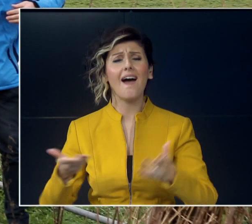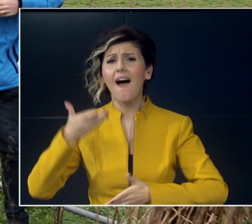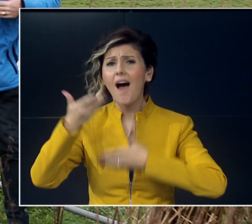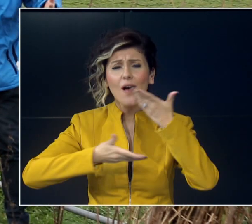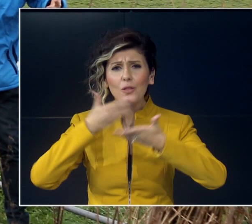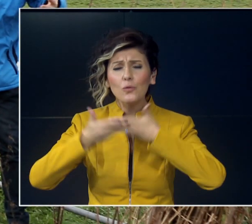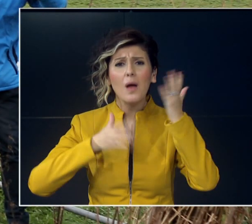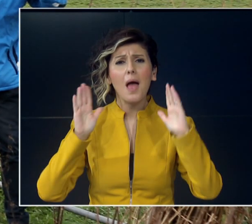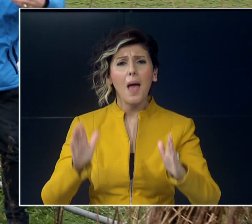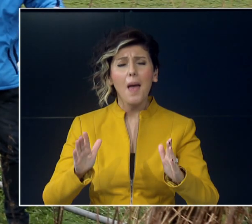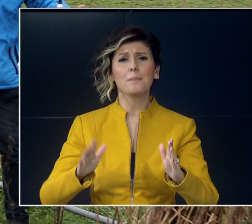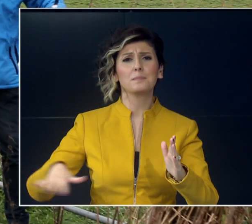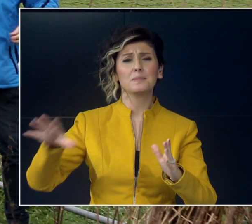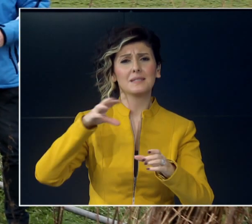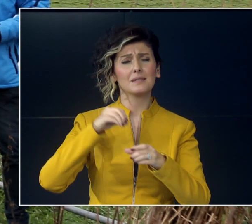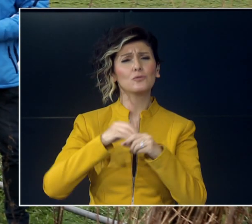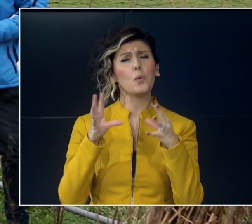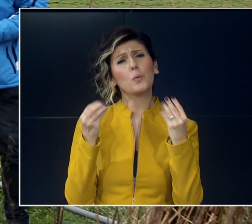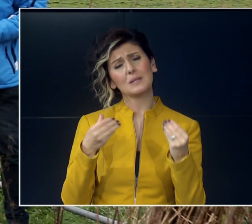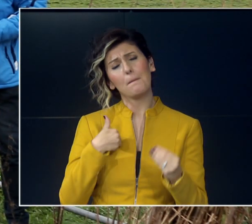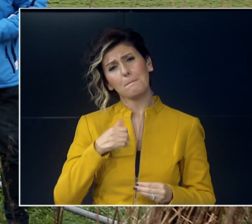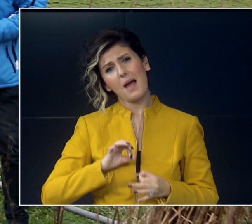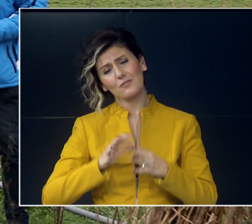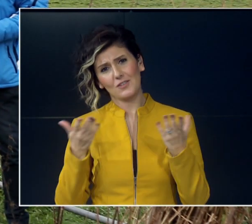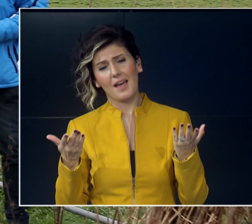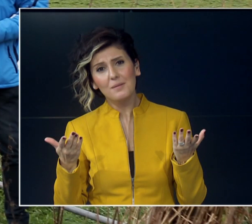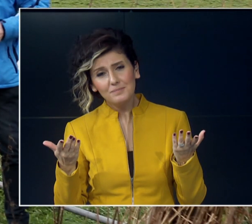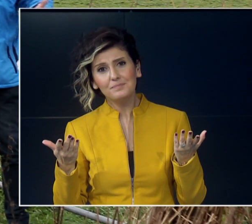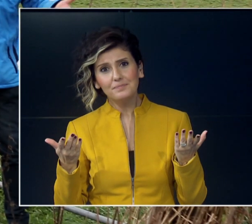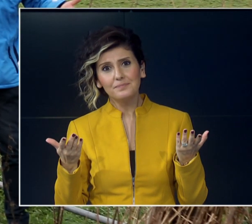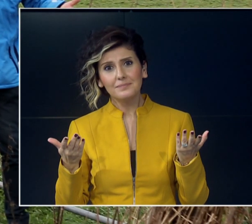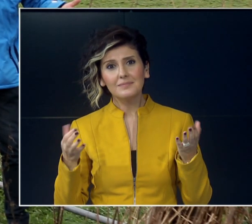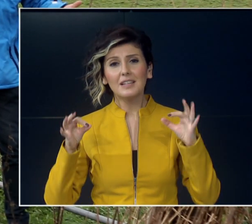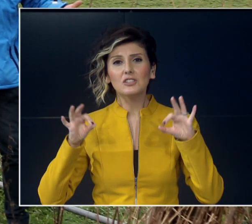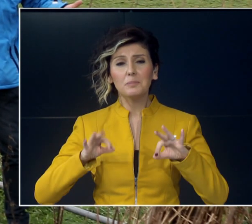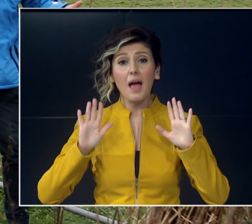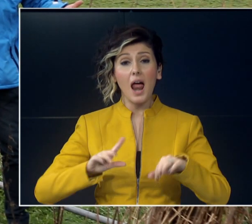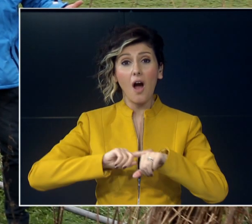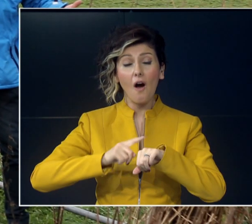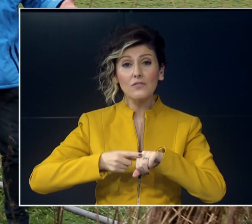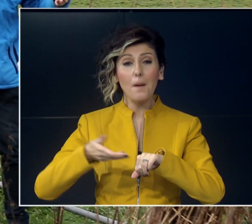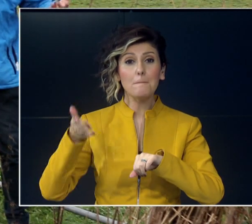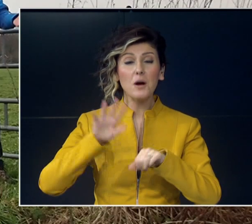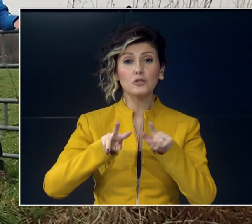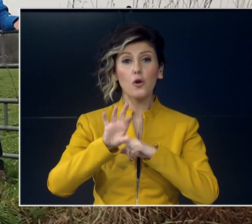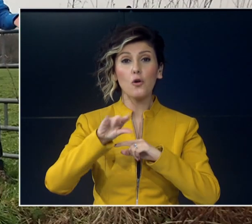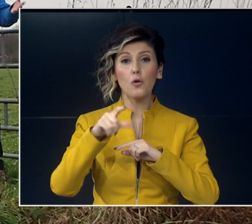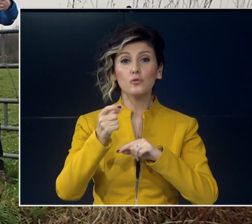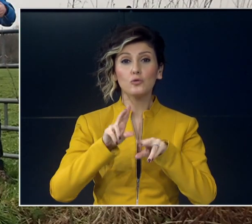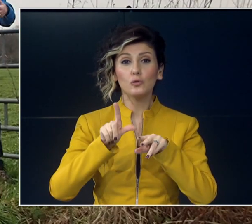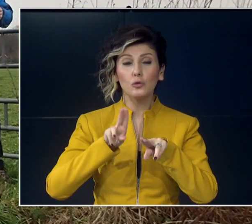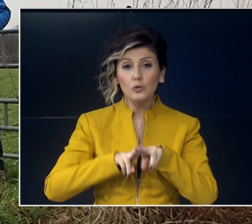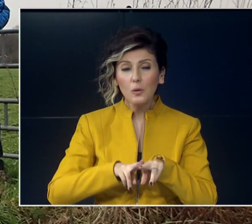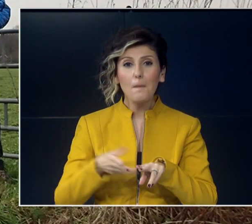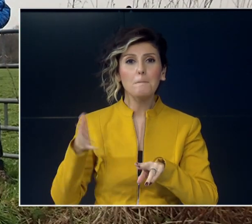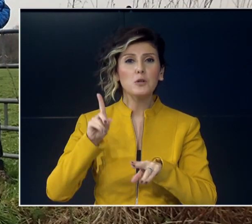ve hepsi kaptan. Çok güzel bence. Şimdi her hafta başka bir yolculuk, başka bir şoför, başka